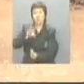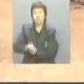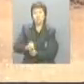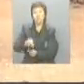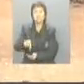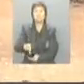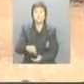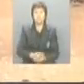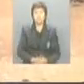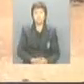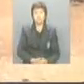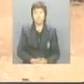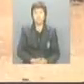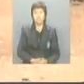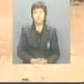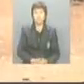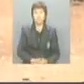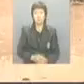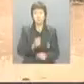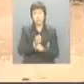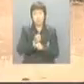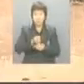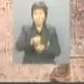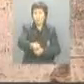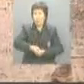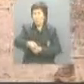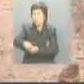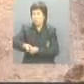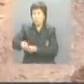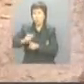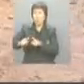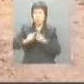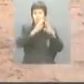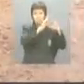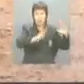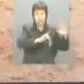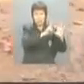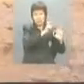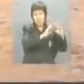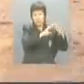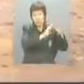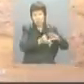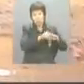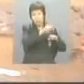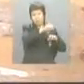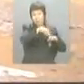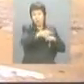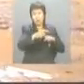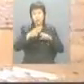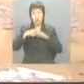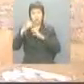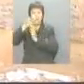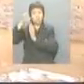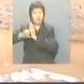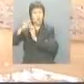ทำความสะอาดบ้านของชาวบ้านที่หมู่บ้านแห่งนี้หากเป็นบ้านที่พังเสียหายต้องรอทางจังหวัดเข้ามาสำรวจความเสียหายเพื่อเก็บข้อมูลเตรียมให้